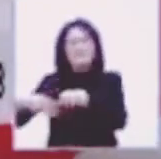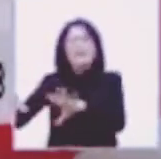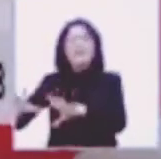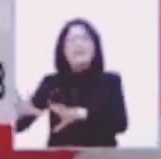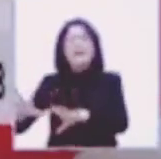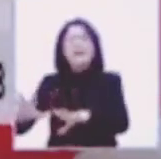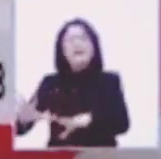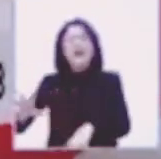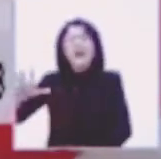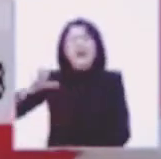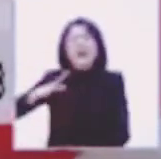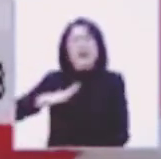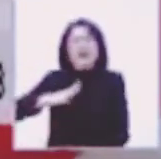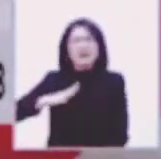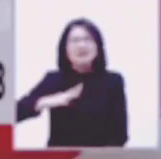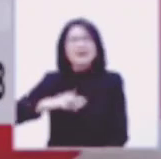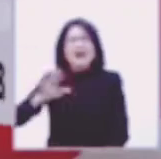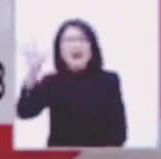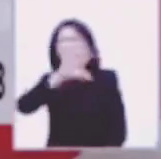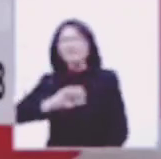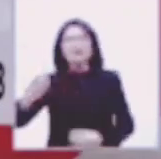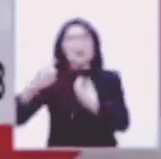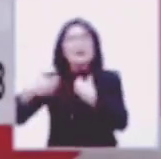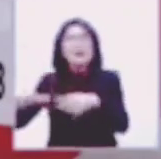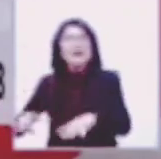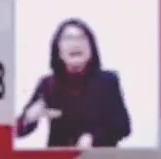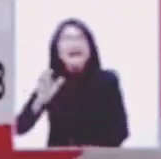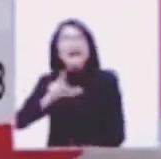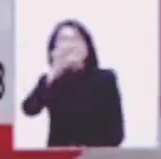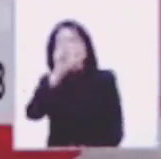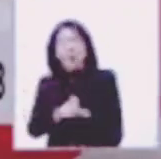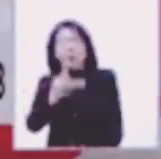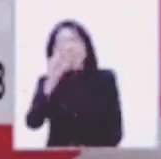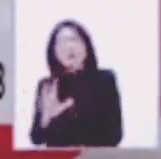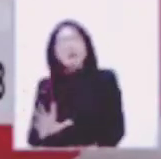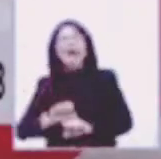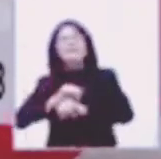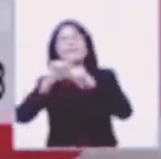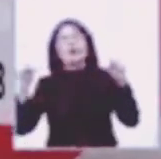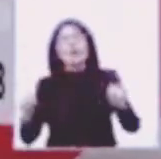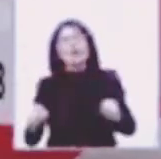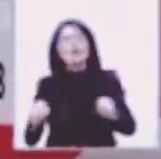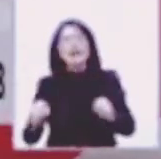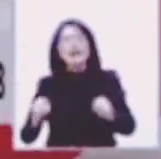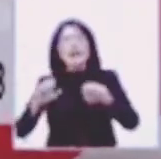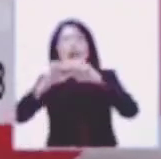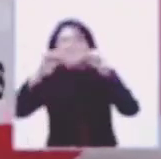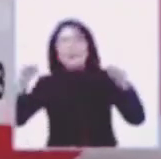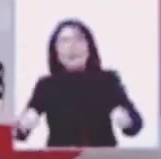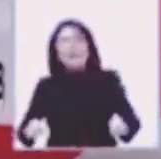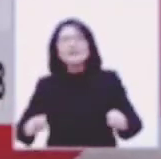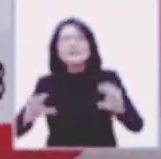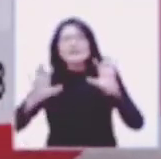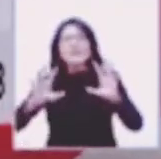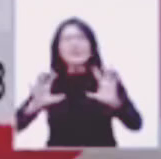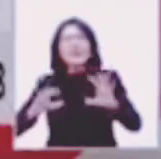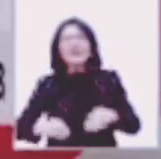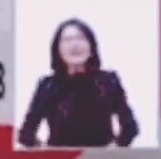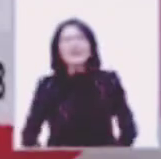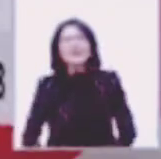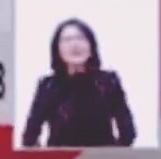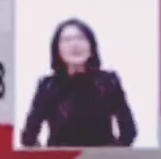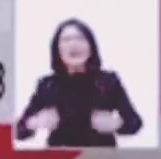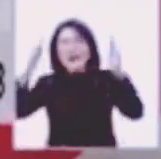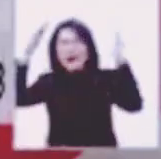Dibiarkan aset itu liar, bahkan ada orang yang menguasai 500.000, sementara petani gurum kita sudah hampir 16